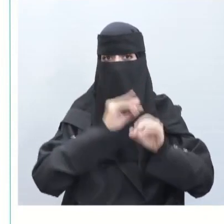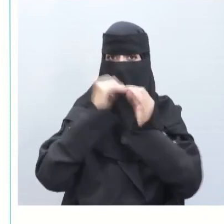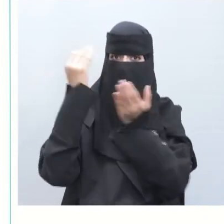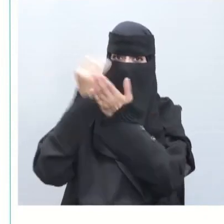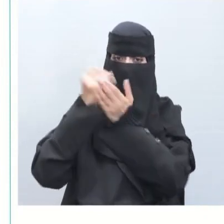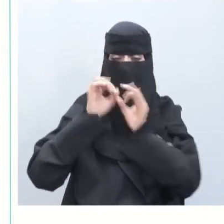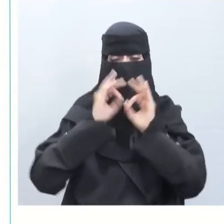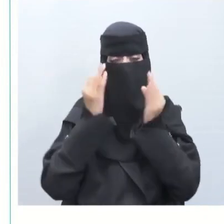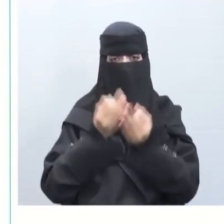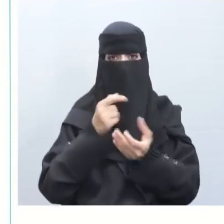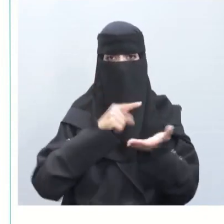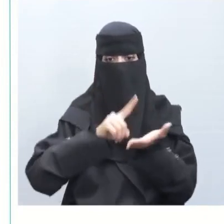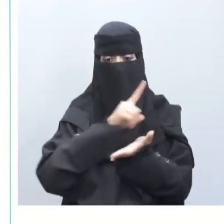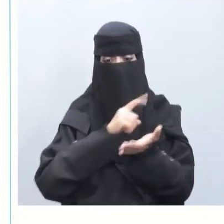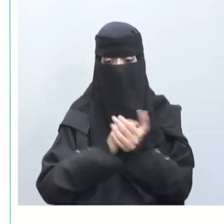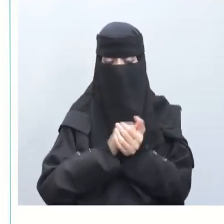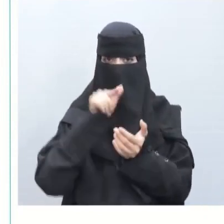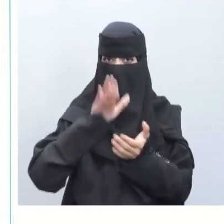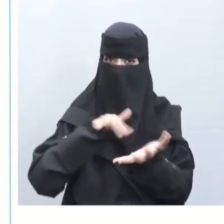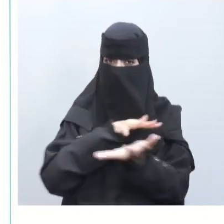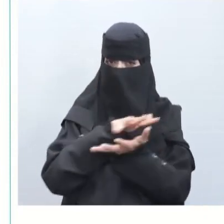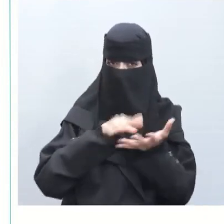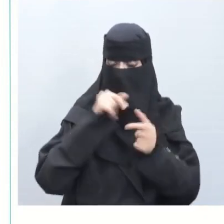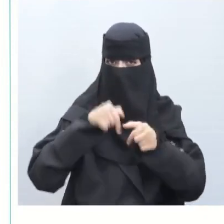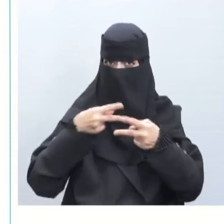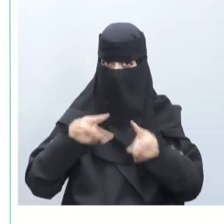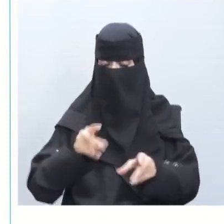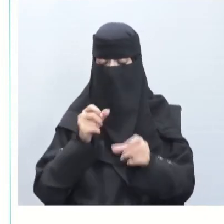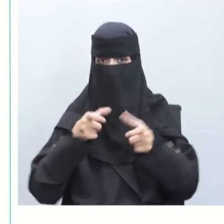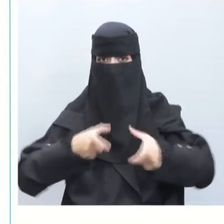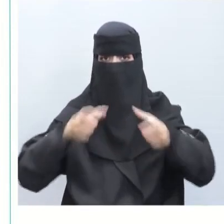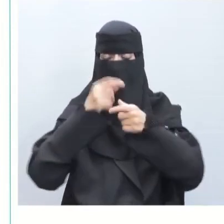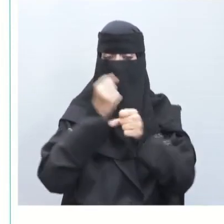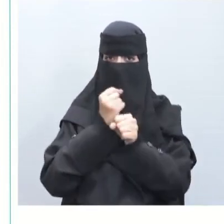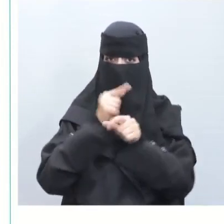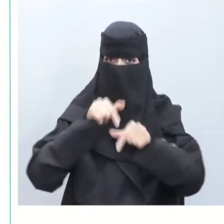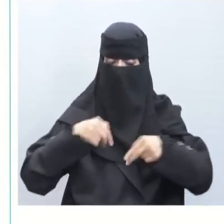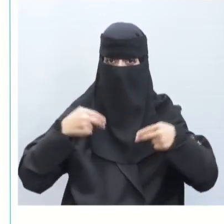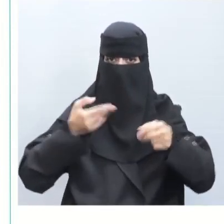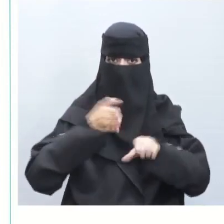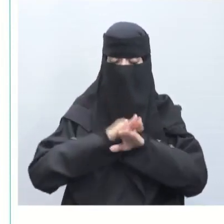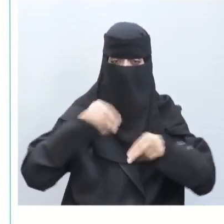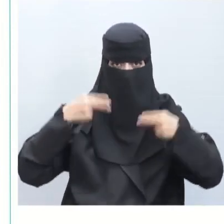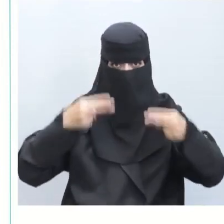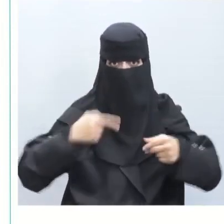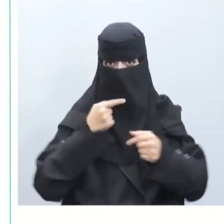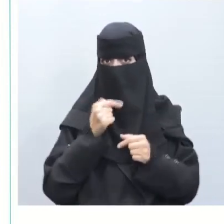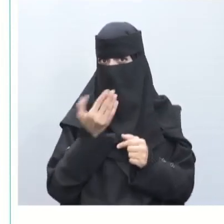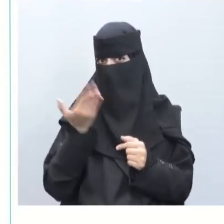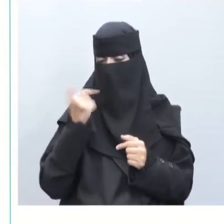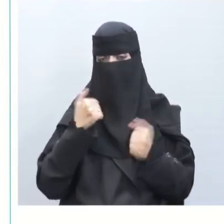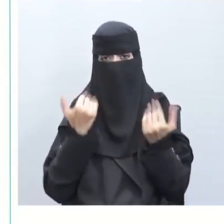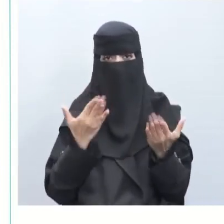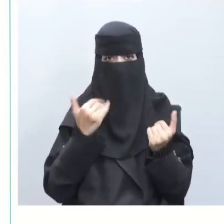ايضا للبيئه المشكله اذا بدا الفريق في العمل على فعاليه دون ان يحظى بتدريب شامل ومتكامل